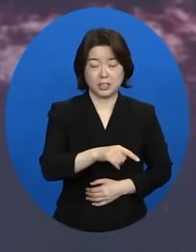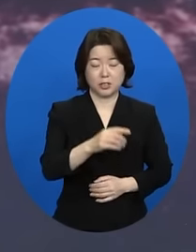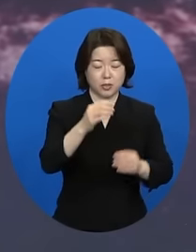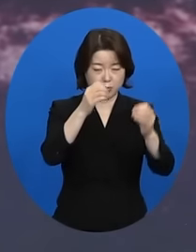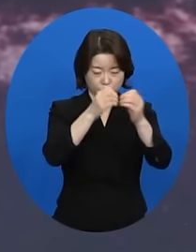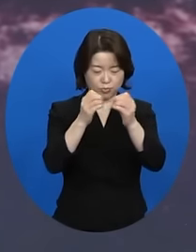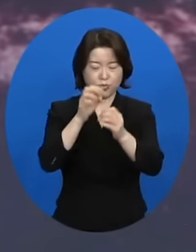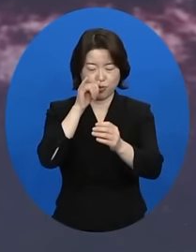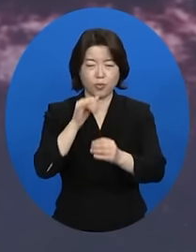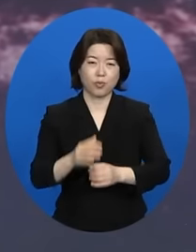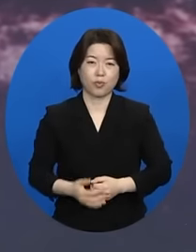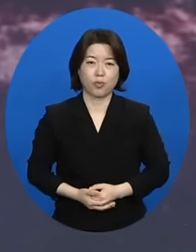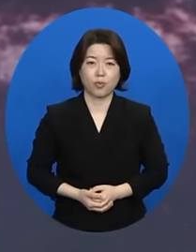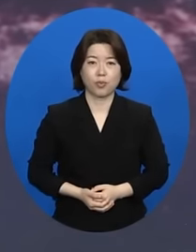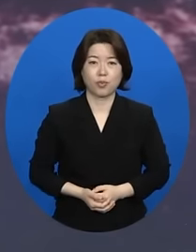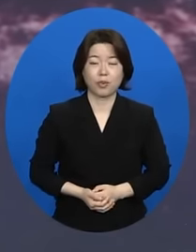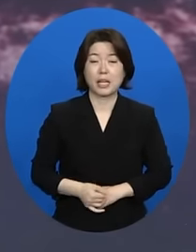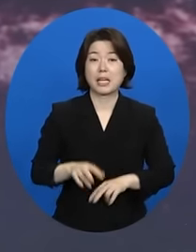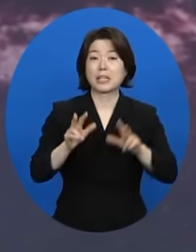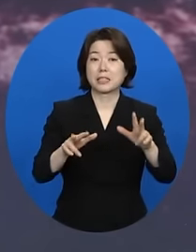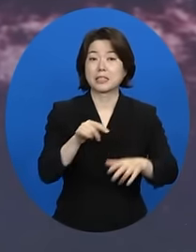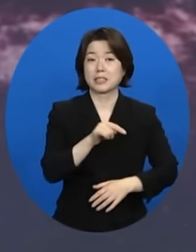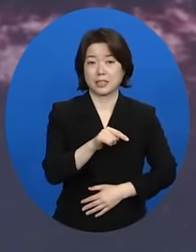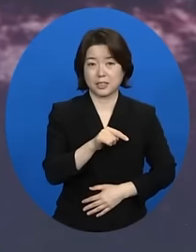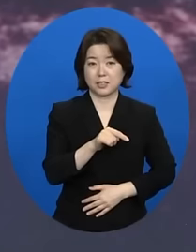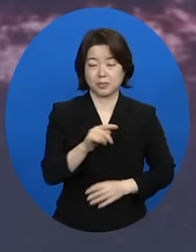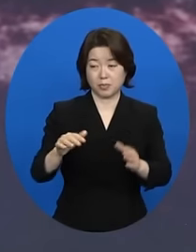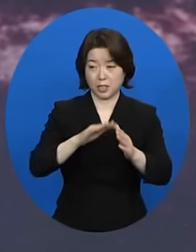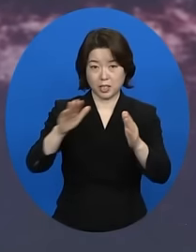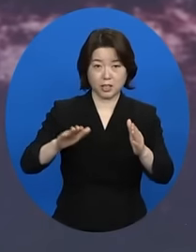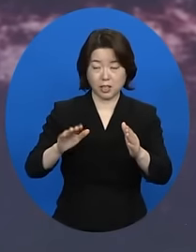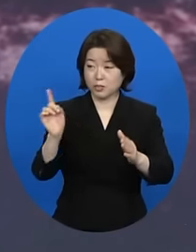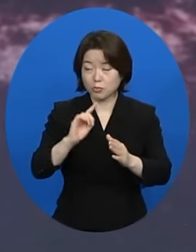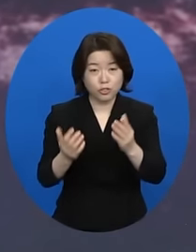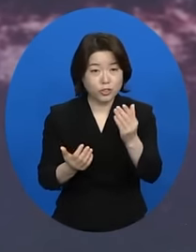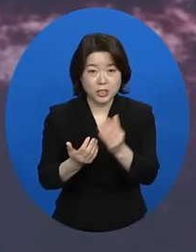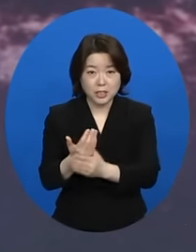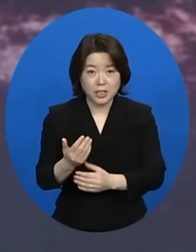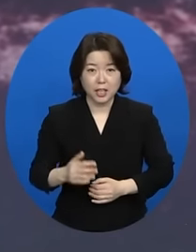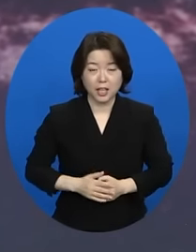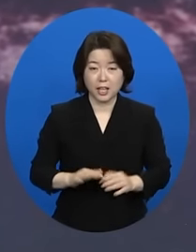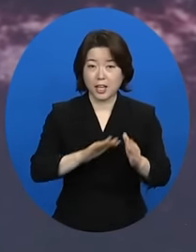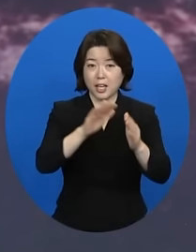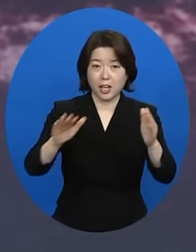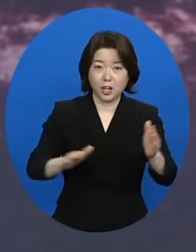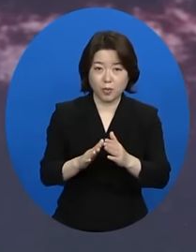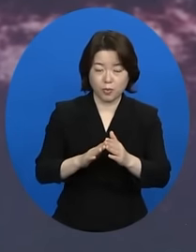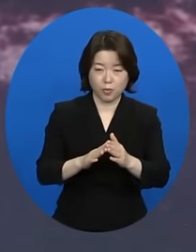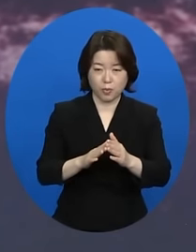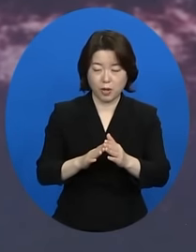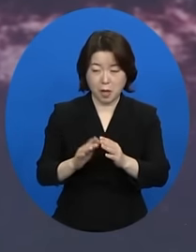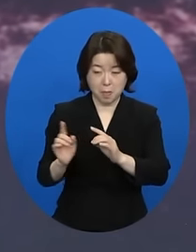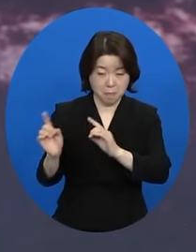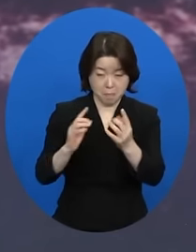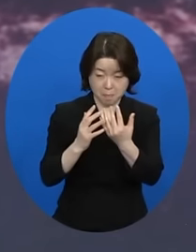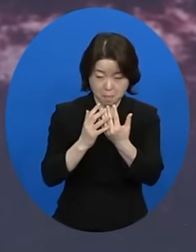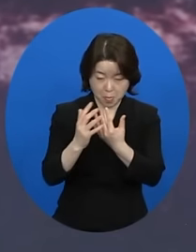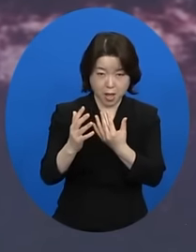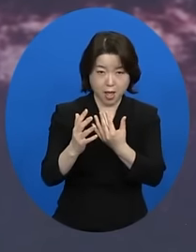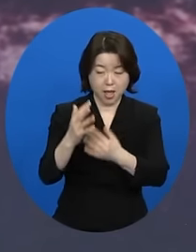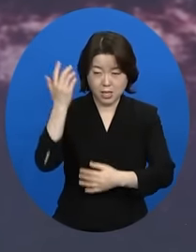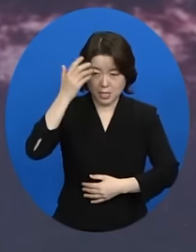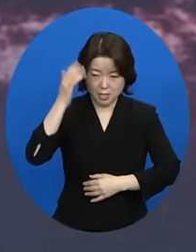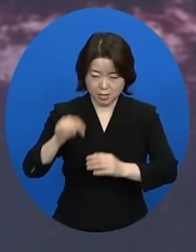있어요. 지금 이 가정에 뭐가 벌어지냐면 가정의 부흥,